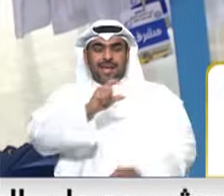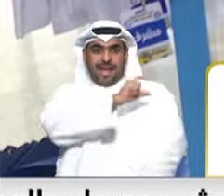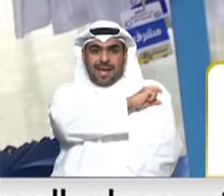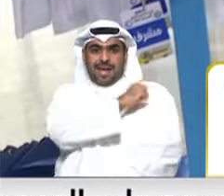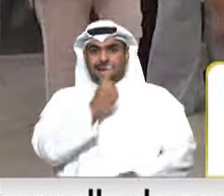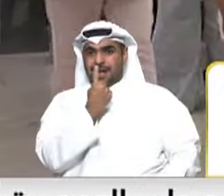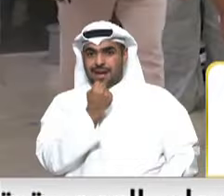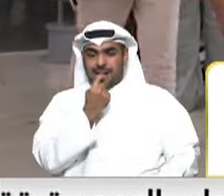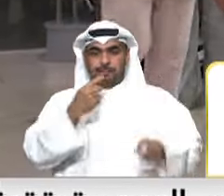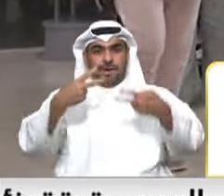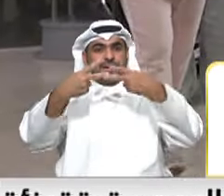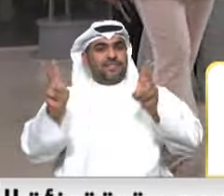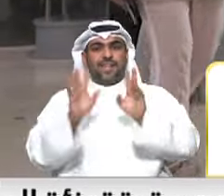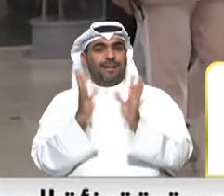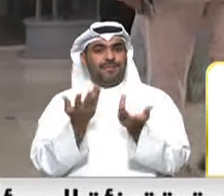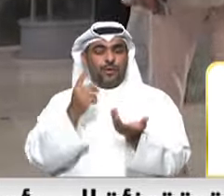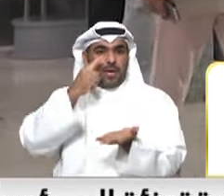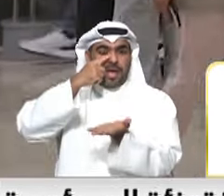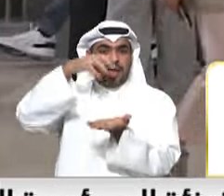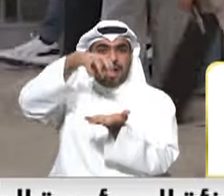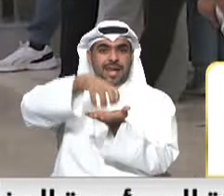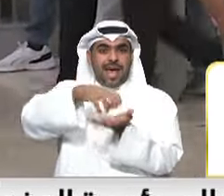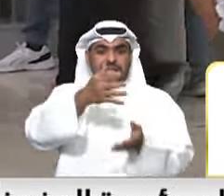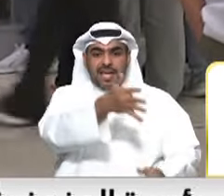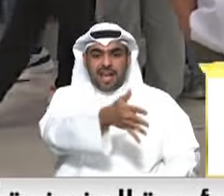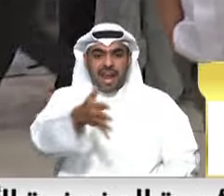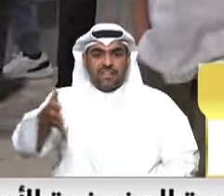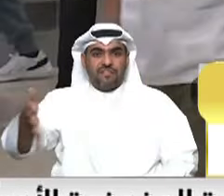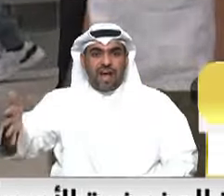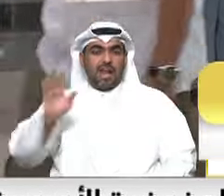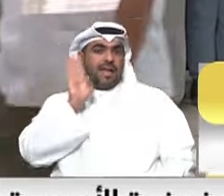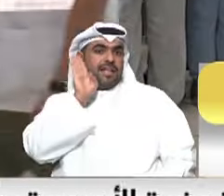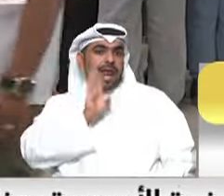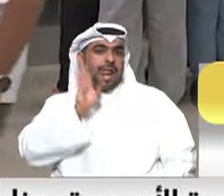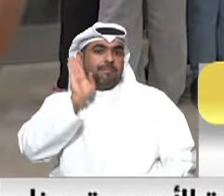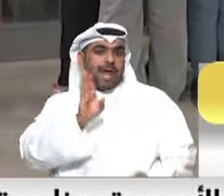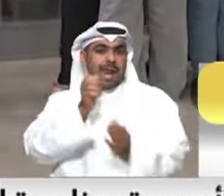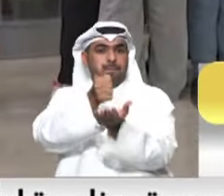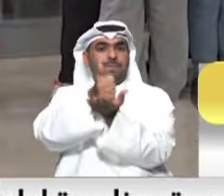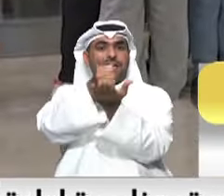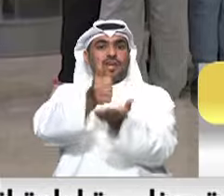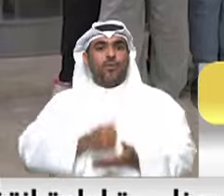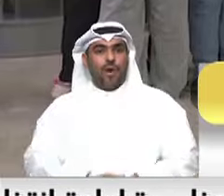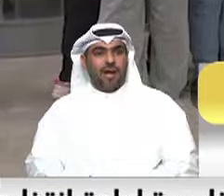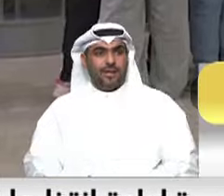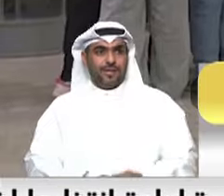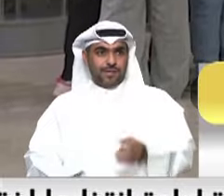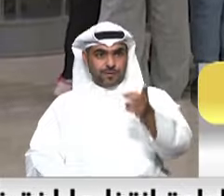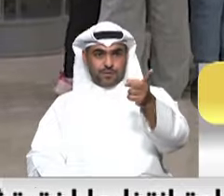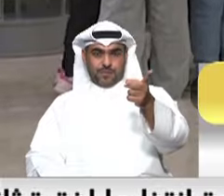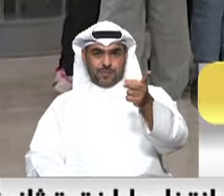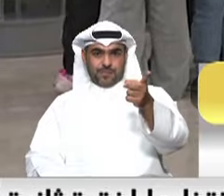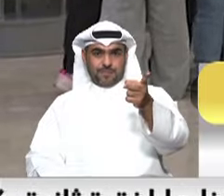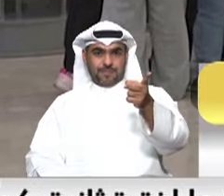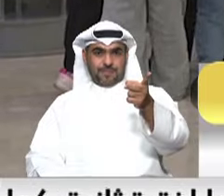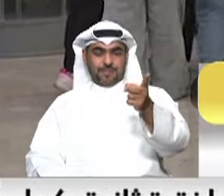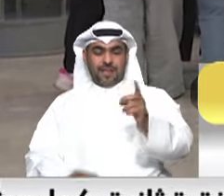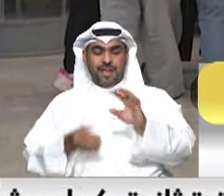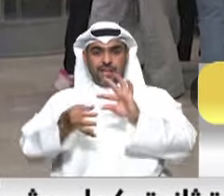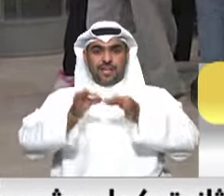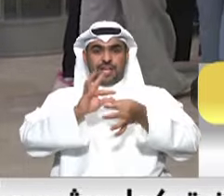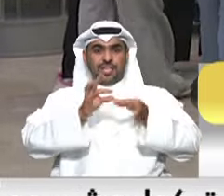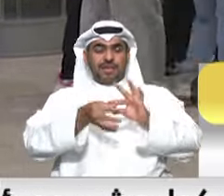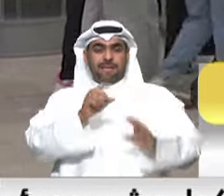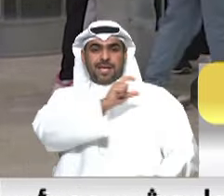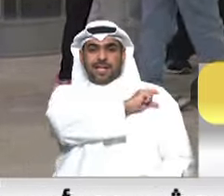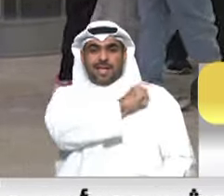المقبل. افتتاح نادي الطفل بجمعية الهلال الأحمر الكويتي باستقطاب الأطفال